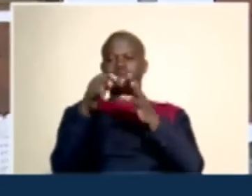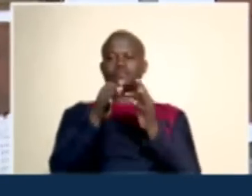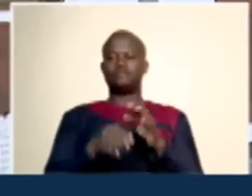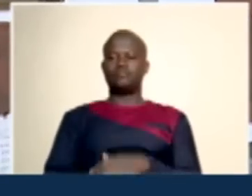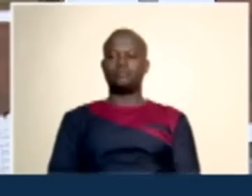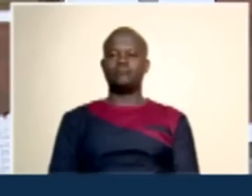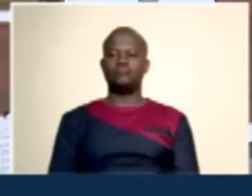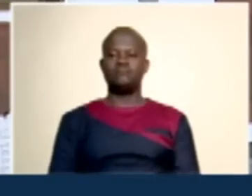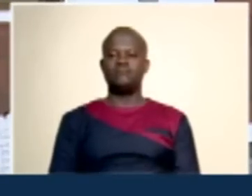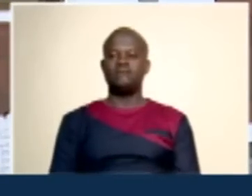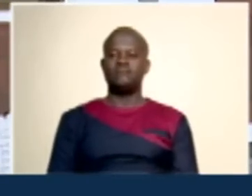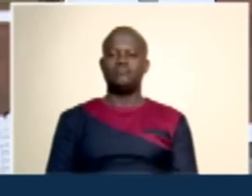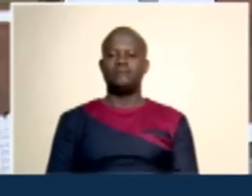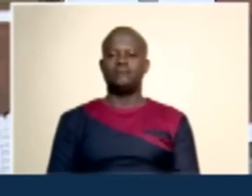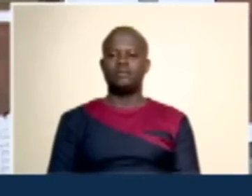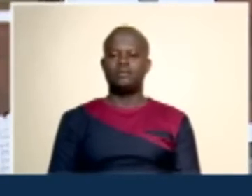yabisobanura.